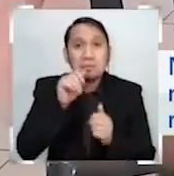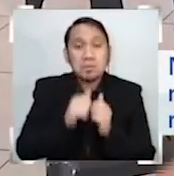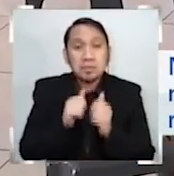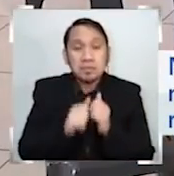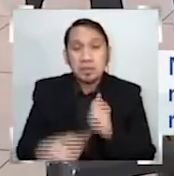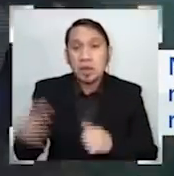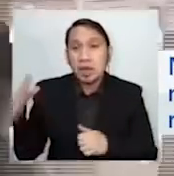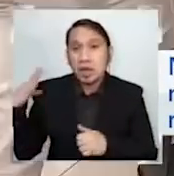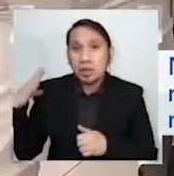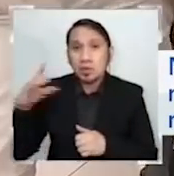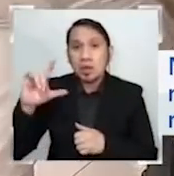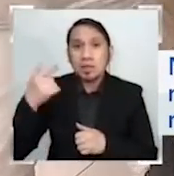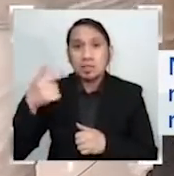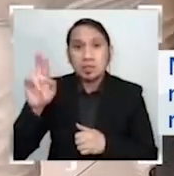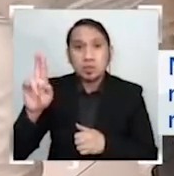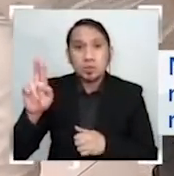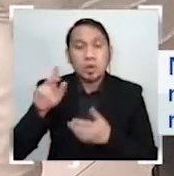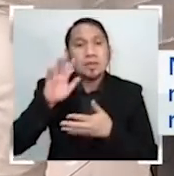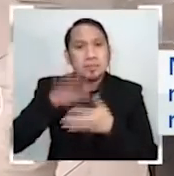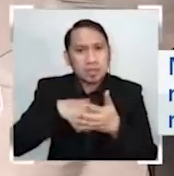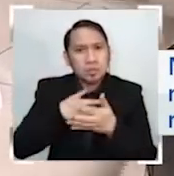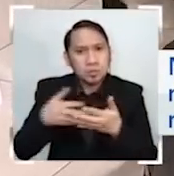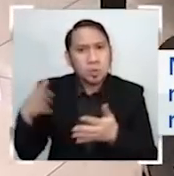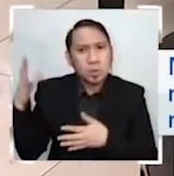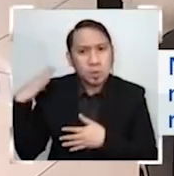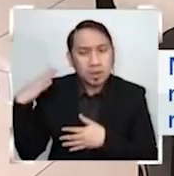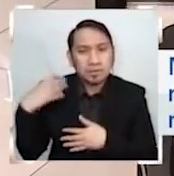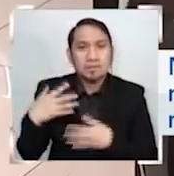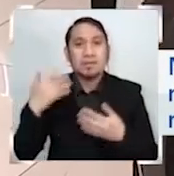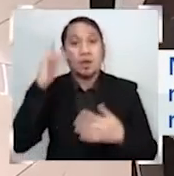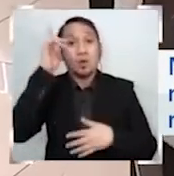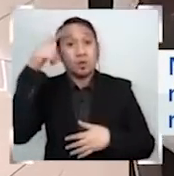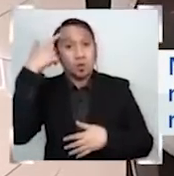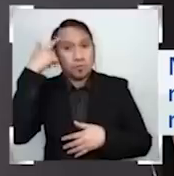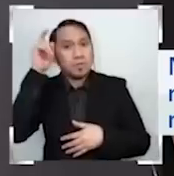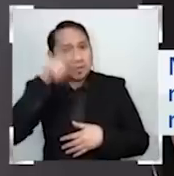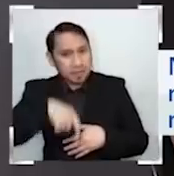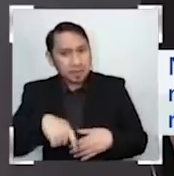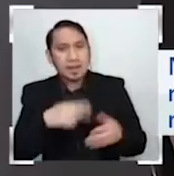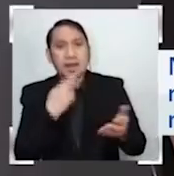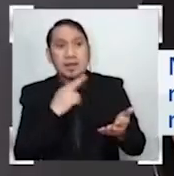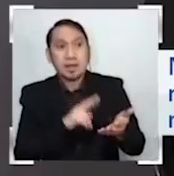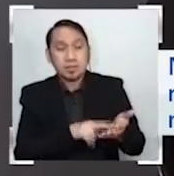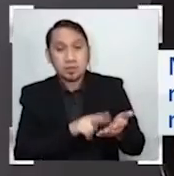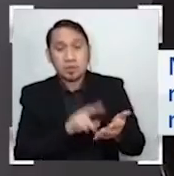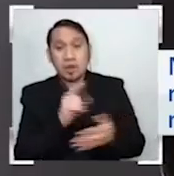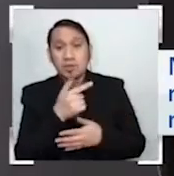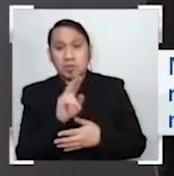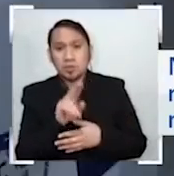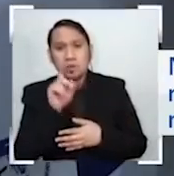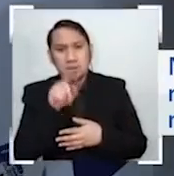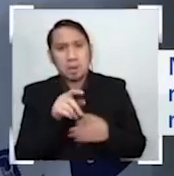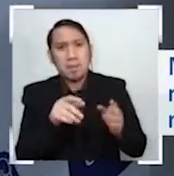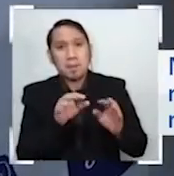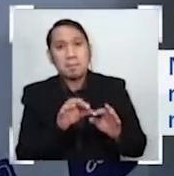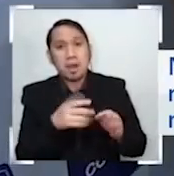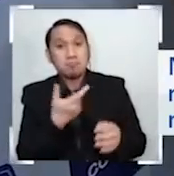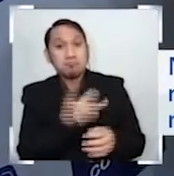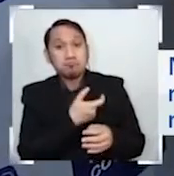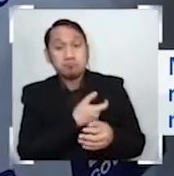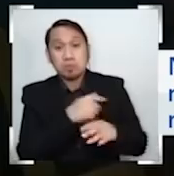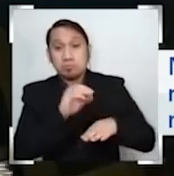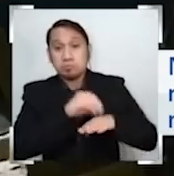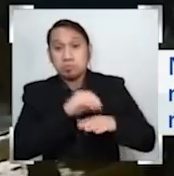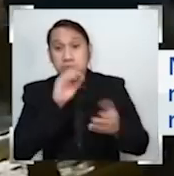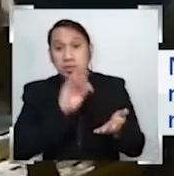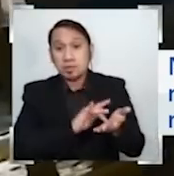ng schedule. Palalo ng gobyerno, dapat pa rin magparehistro sa LGU para mabakunahan sa mga butika. Sa ngayon, ang 7